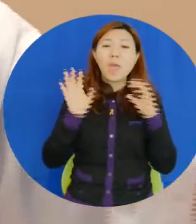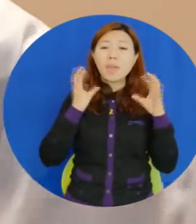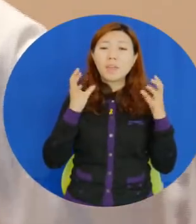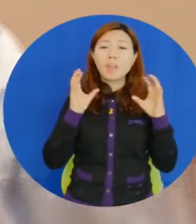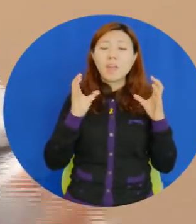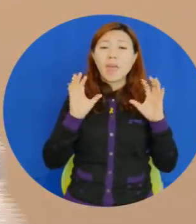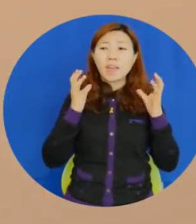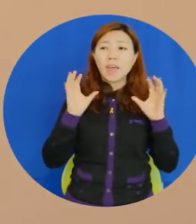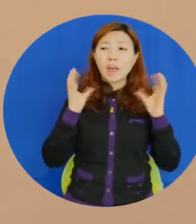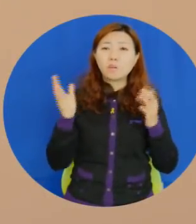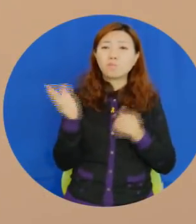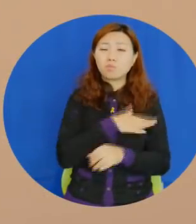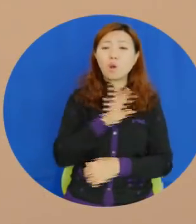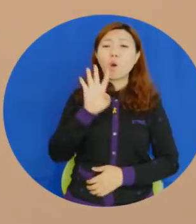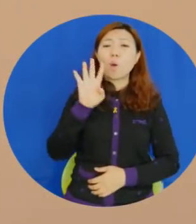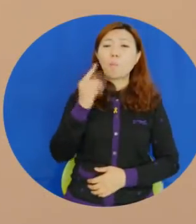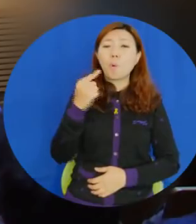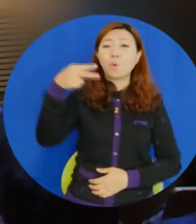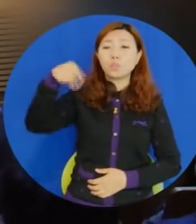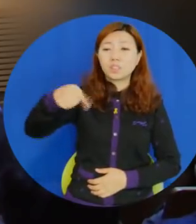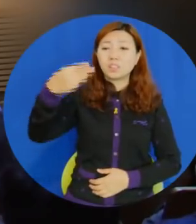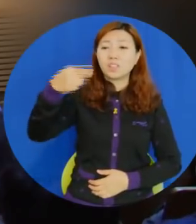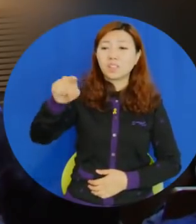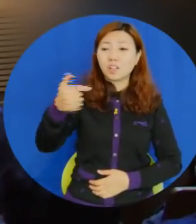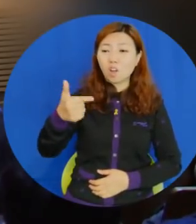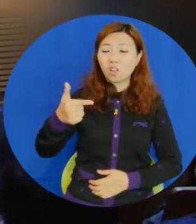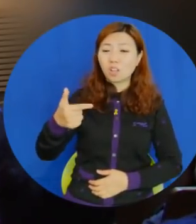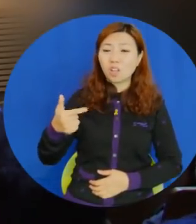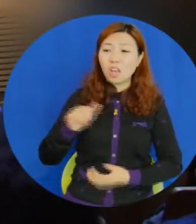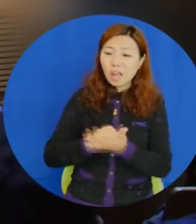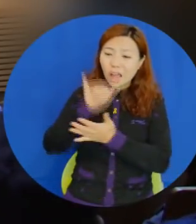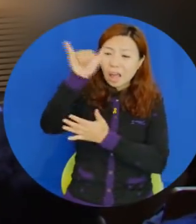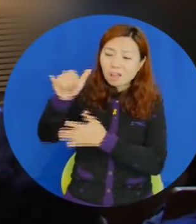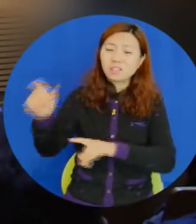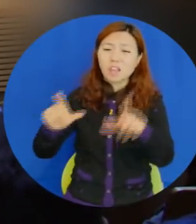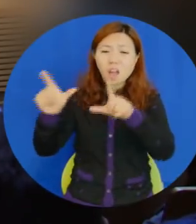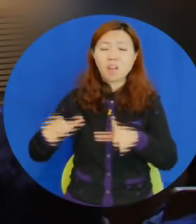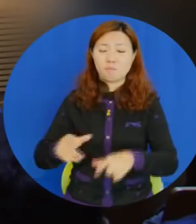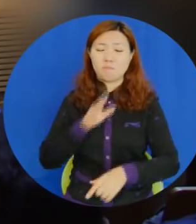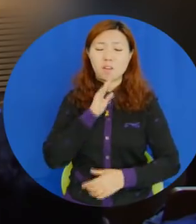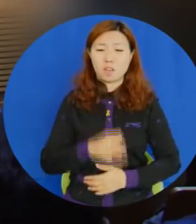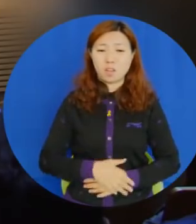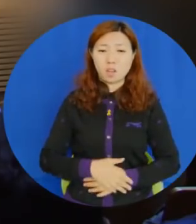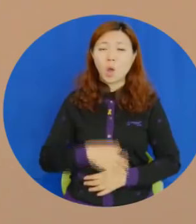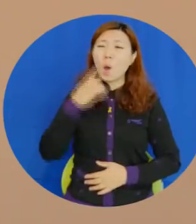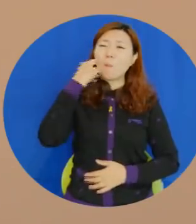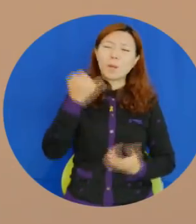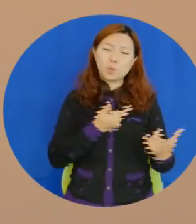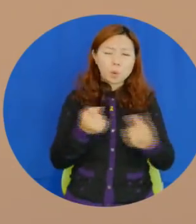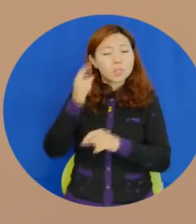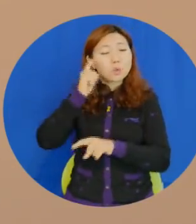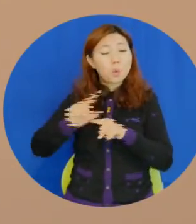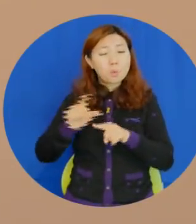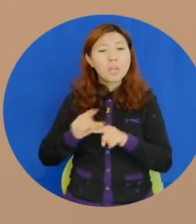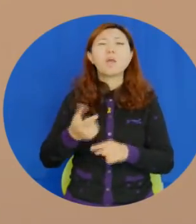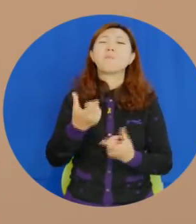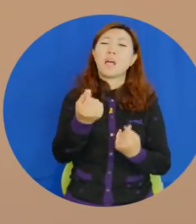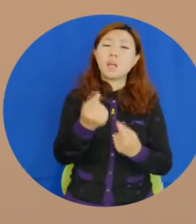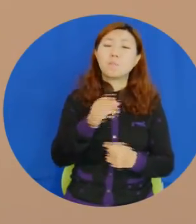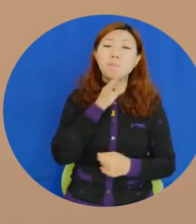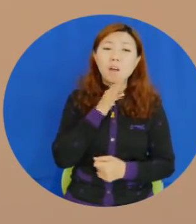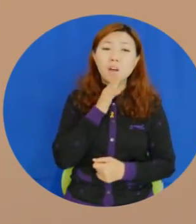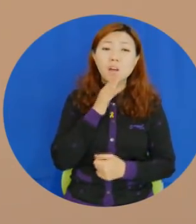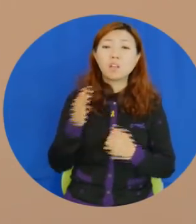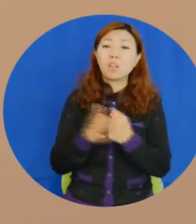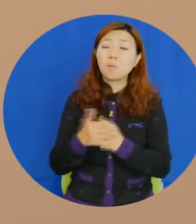데리고 저기 보스턴에 가서 살아야지. 네, 엄마들은 아마 그런 고민을 하고 있을 것 그래, 같아요. 하고 있는 걸 아는데,